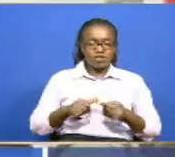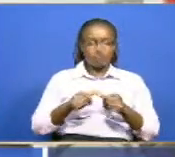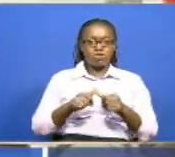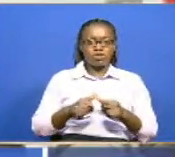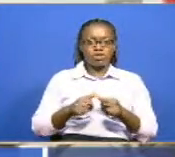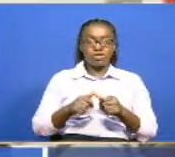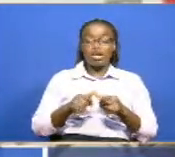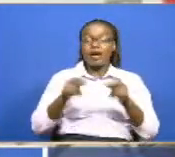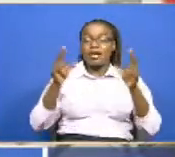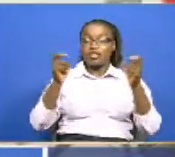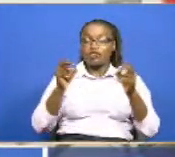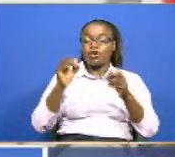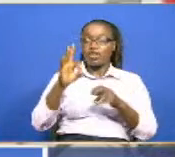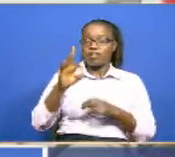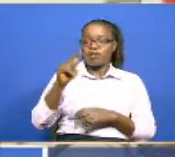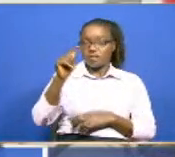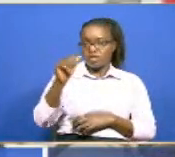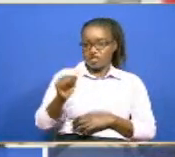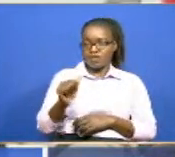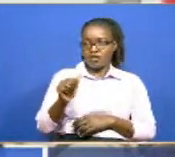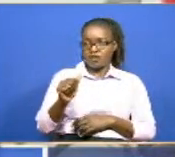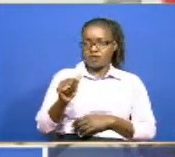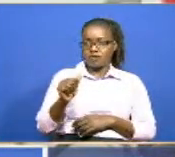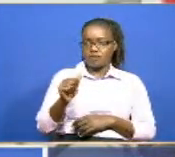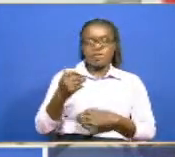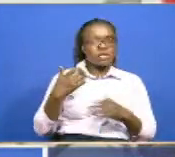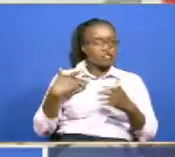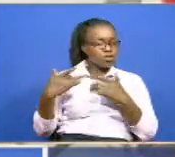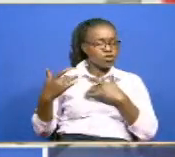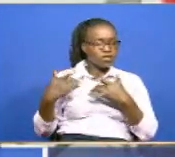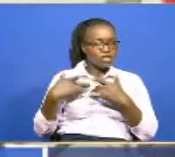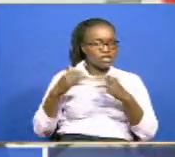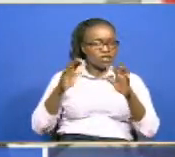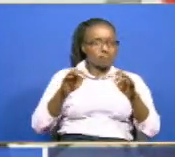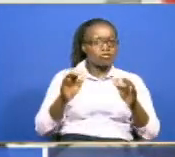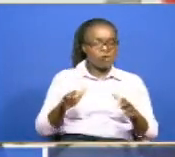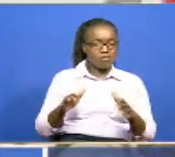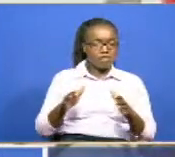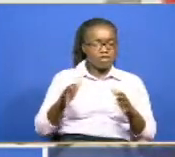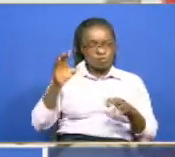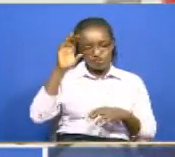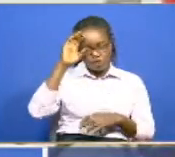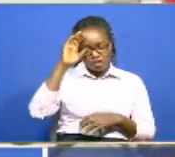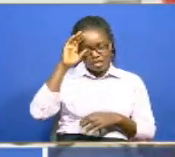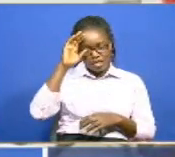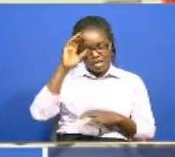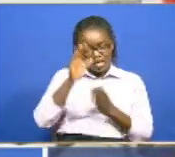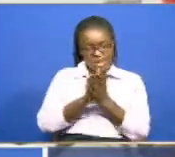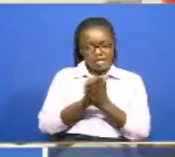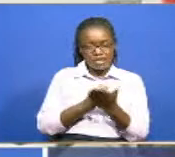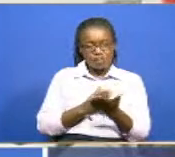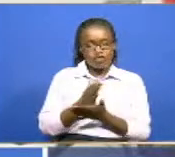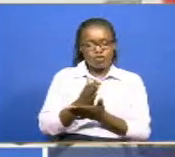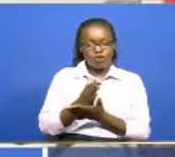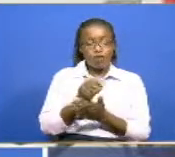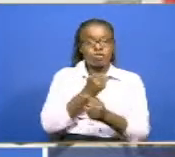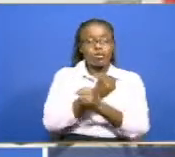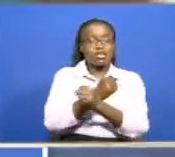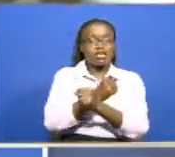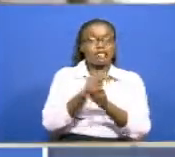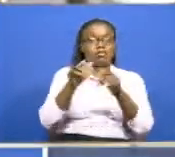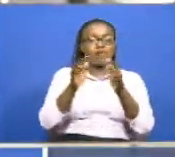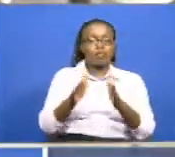FTA. So we are going to get to take the concerns of the farmers and ensure that the farmers are protected as